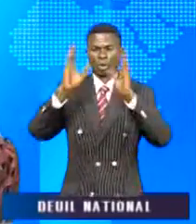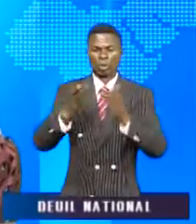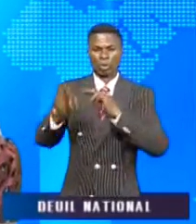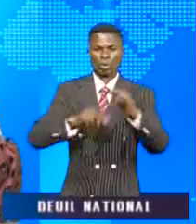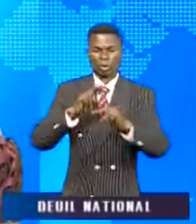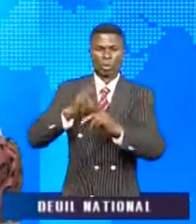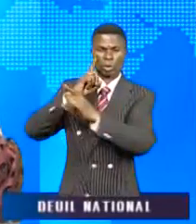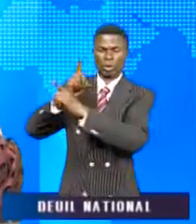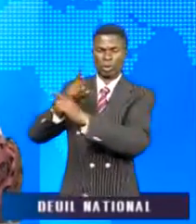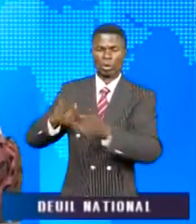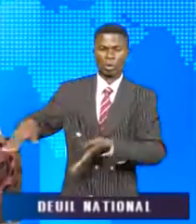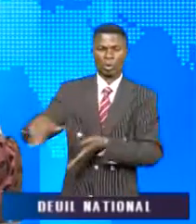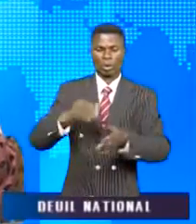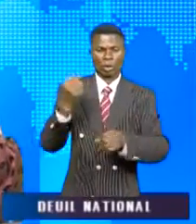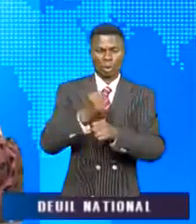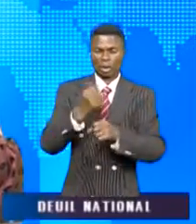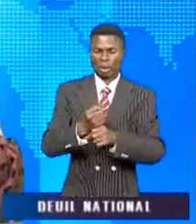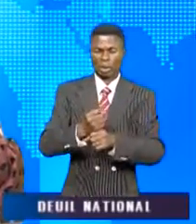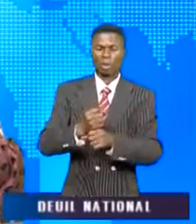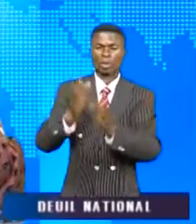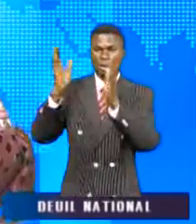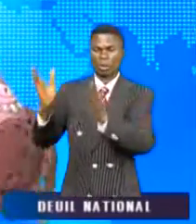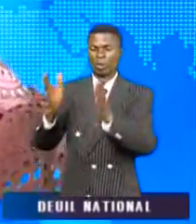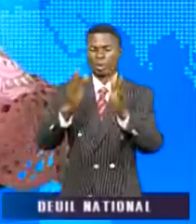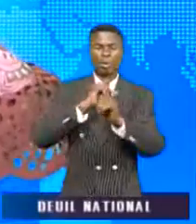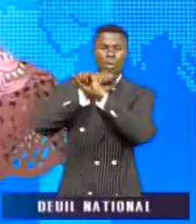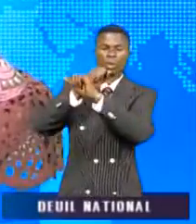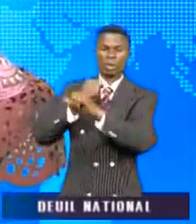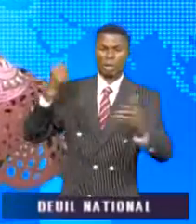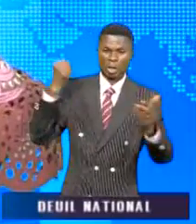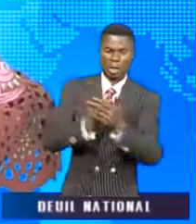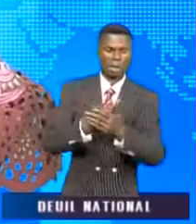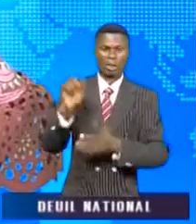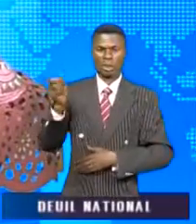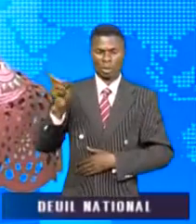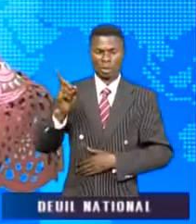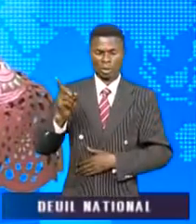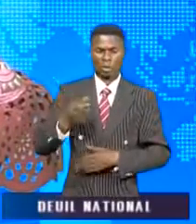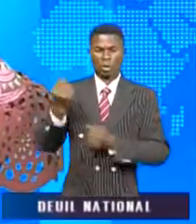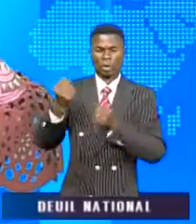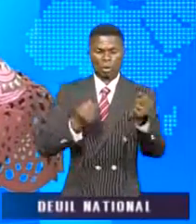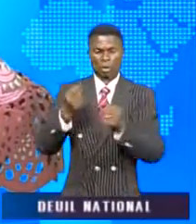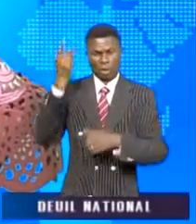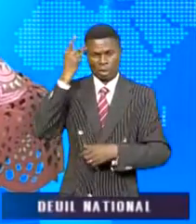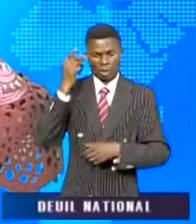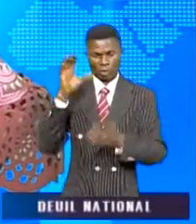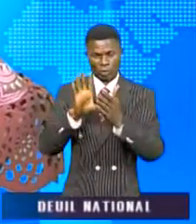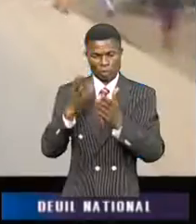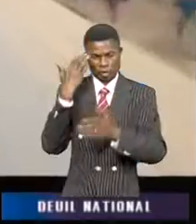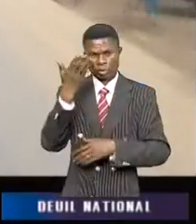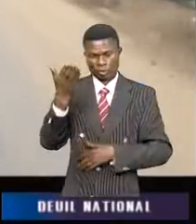des préventions routières, ces travaux d'implantation visent à prévenir des accidents de circulation à Kinshasa, Vital